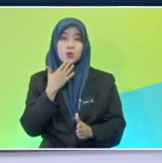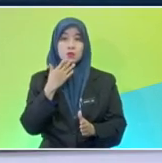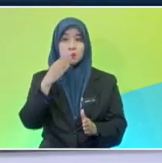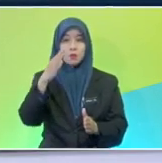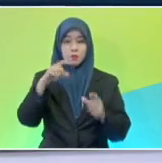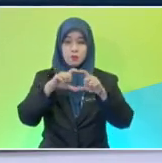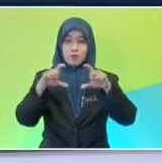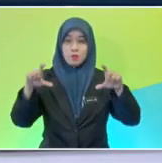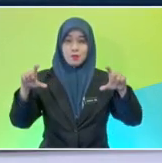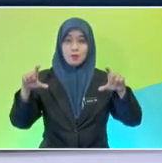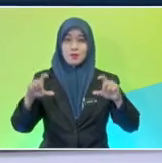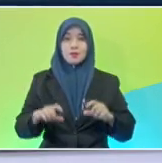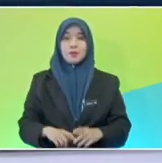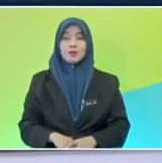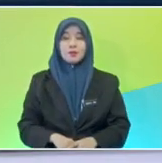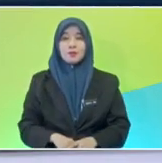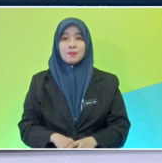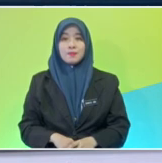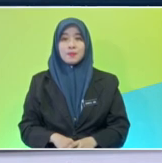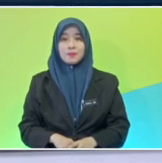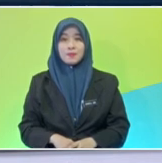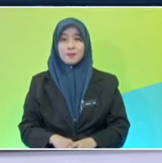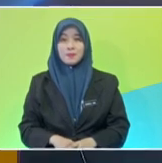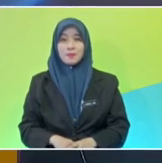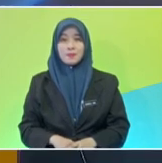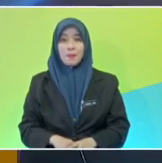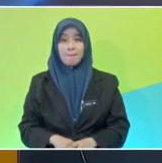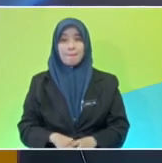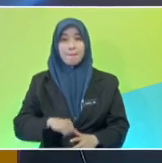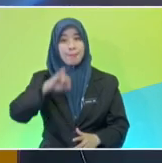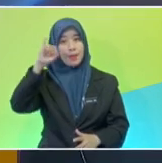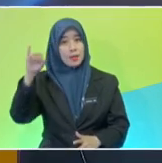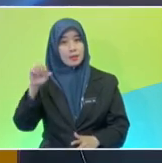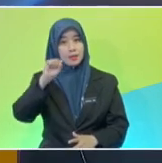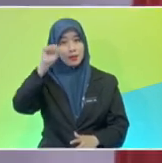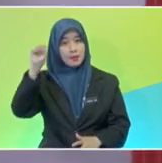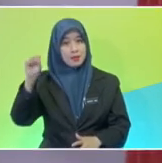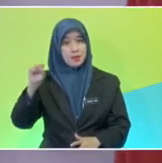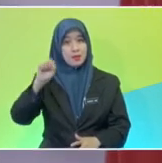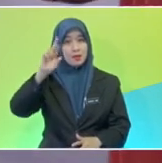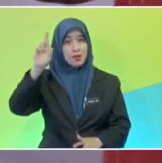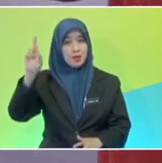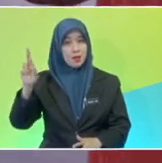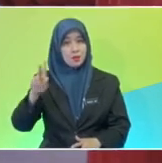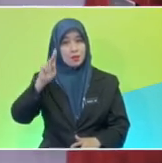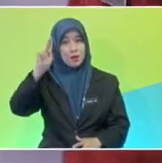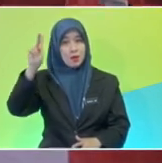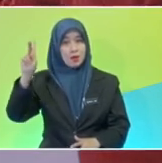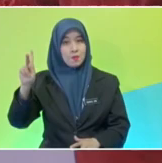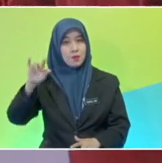ya, Jumaat. Ya. Okey, okey, ulang balik. Okay. Isnin Selasa, Rabu